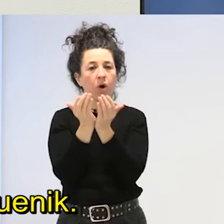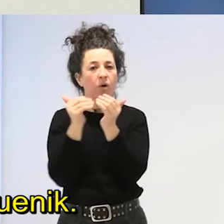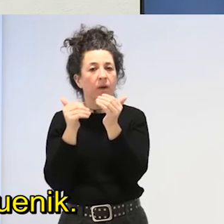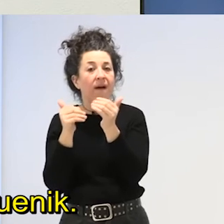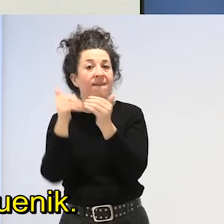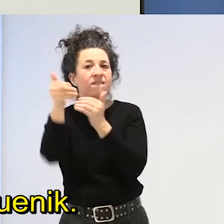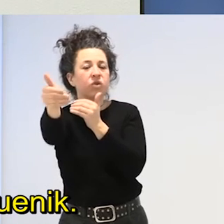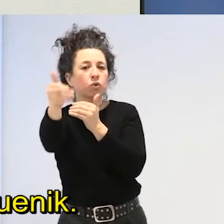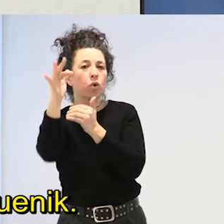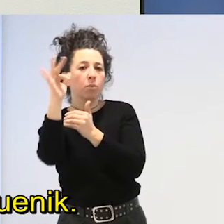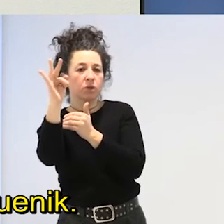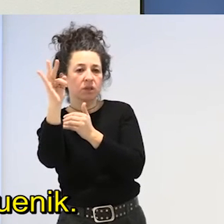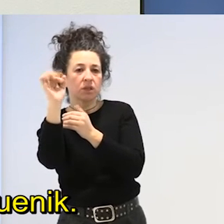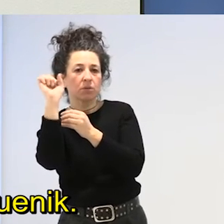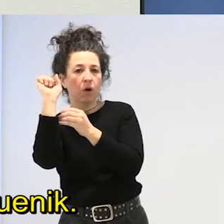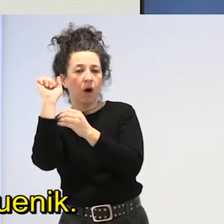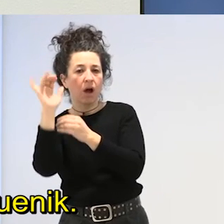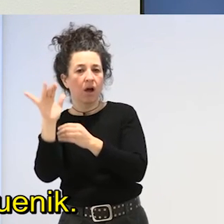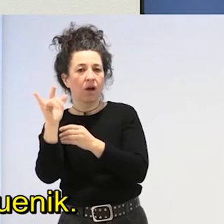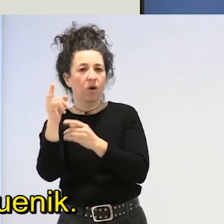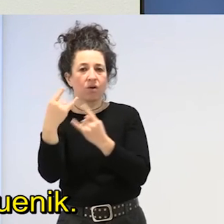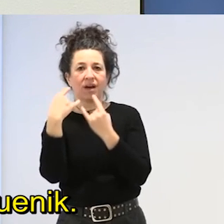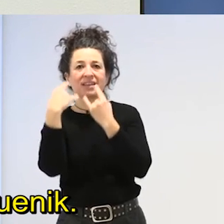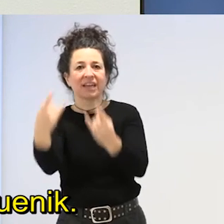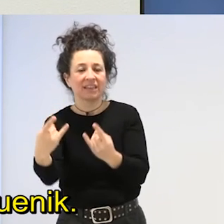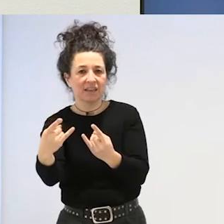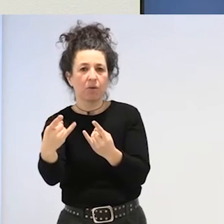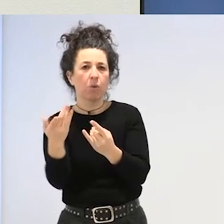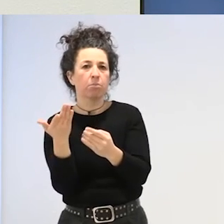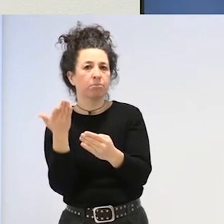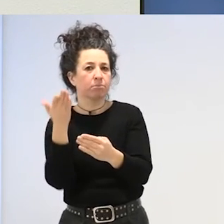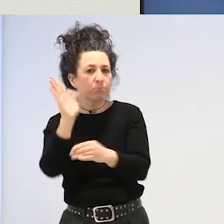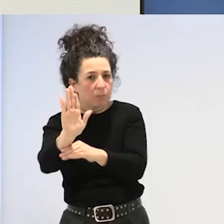etorkizun positibo bat edo erakargarri bat planteatzen duenik.